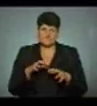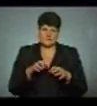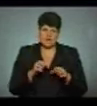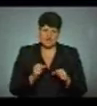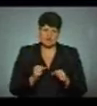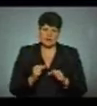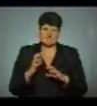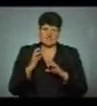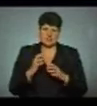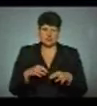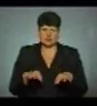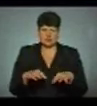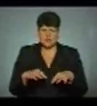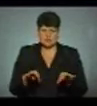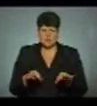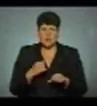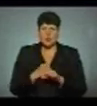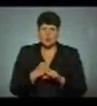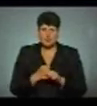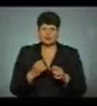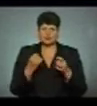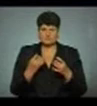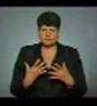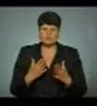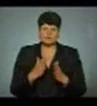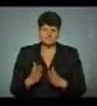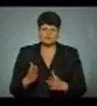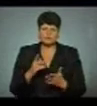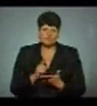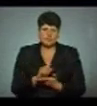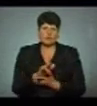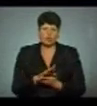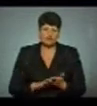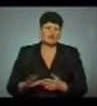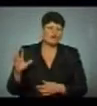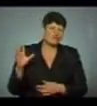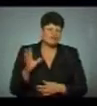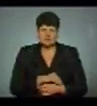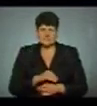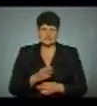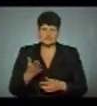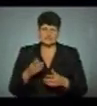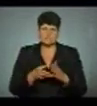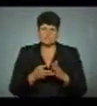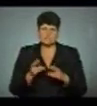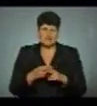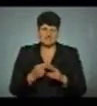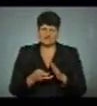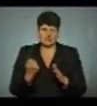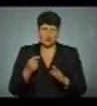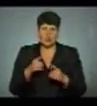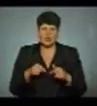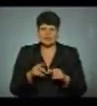та вантажного транспорту. Роботу у звичайному режимі мають продовжувати усі, без виключення, органи державної